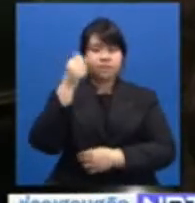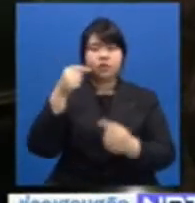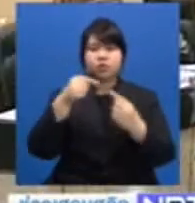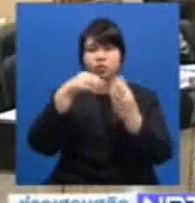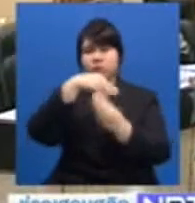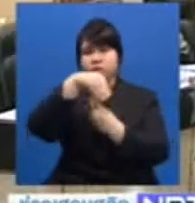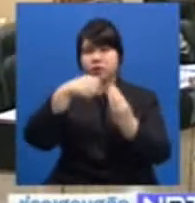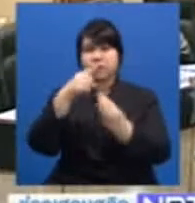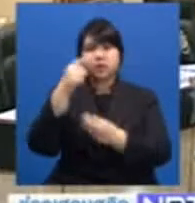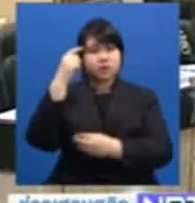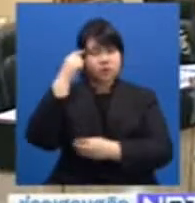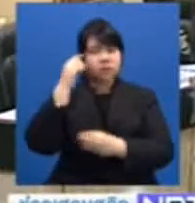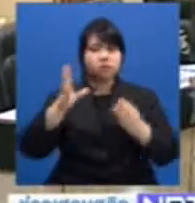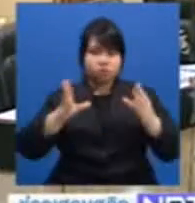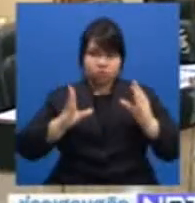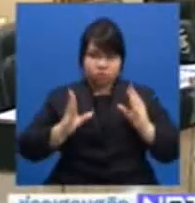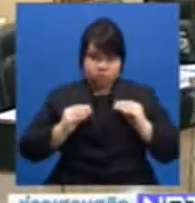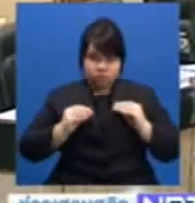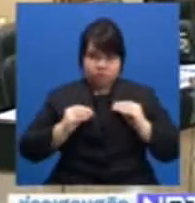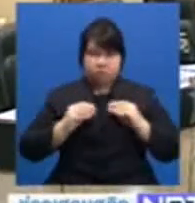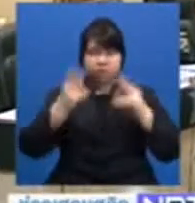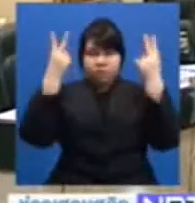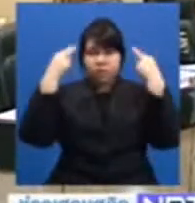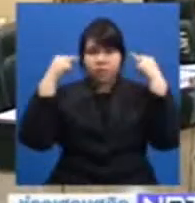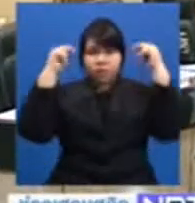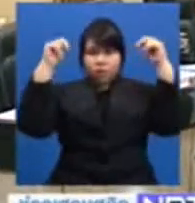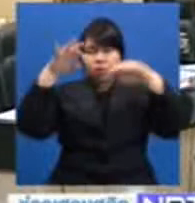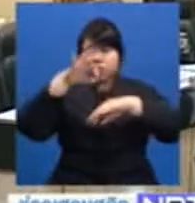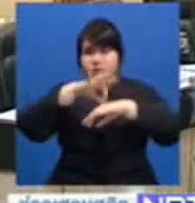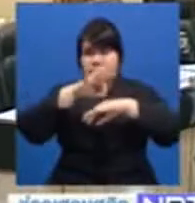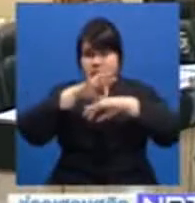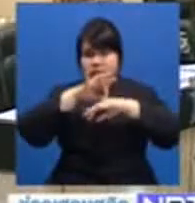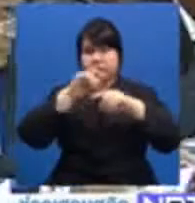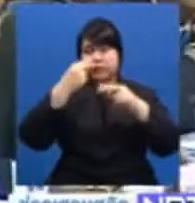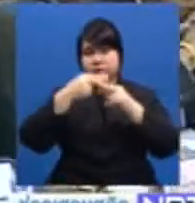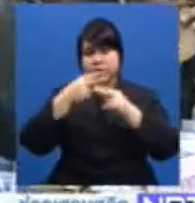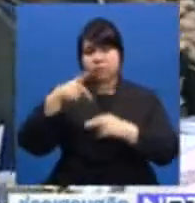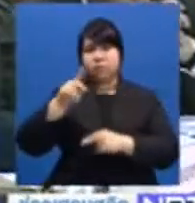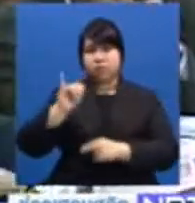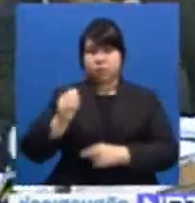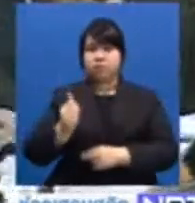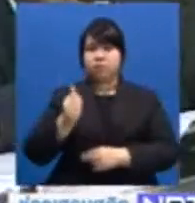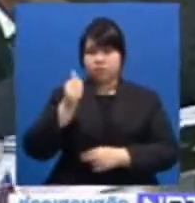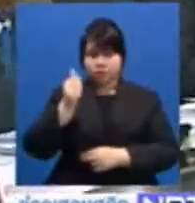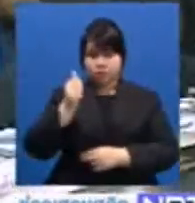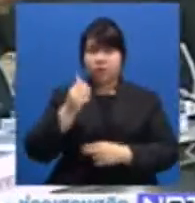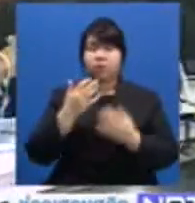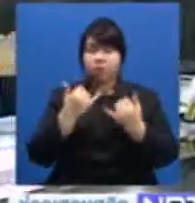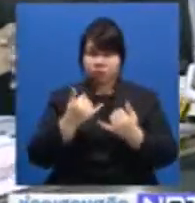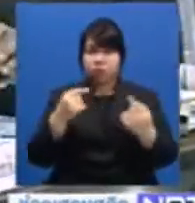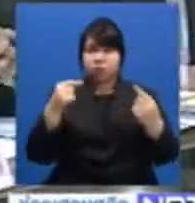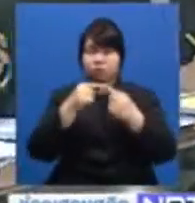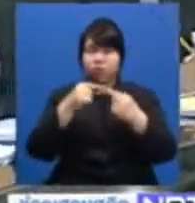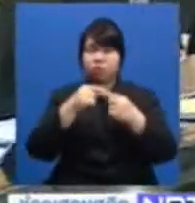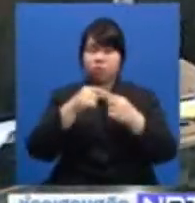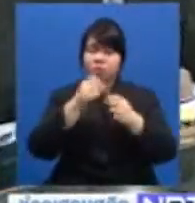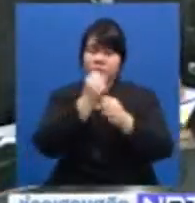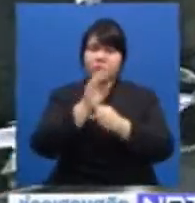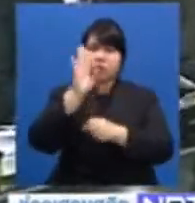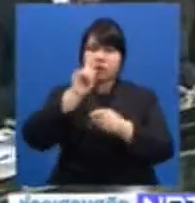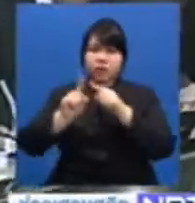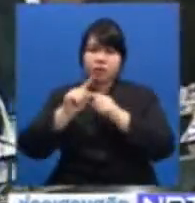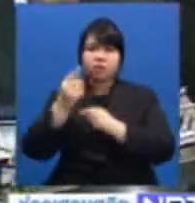ต่างขานรับนายกรับมนตรีคนที่ 29คนเอกประยุทธ์จันทร์โอชานะคะโดยภาคธุรกิจส่วนใหญ่ต่างมองว่า